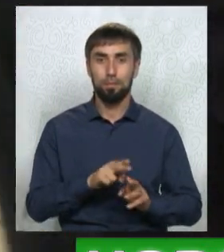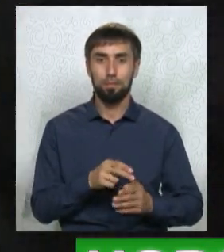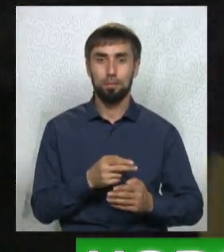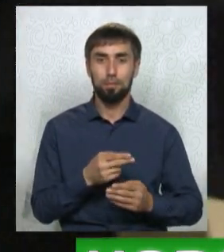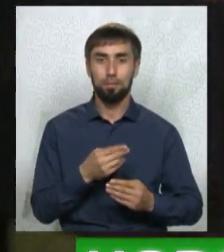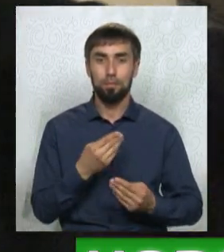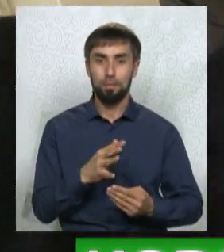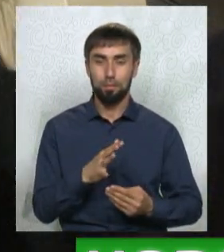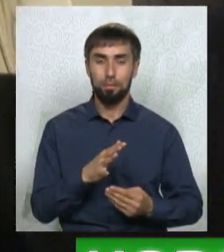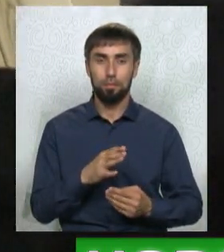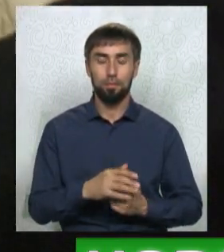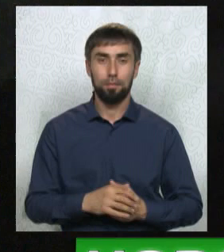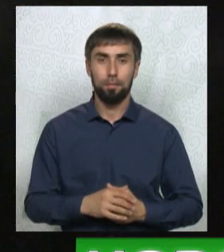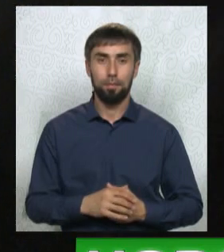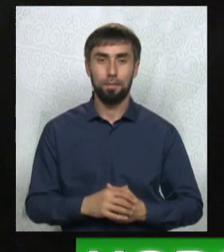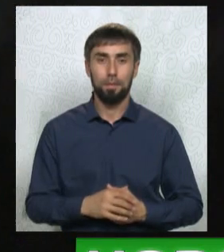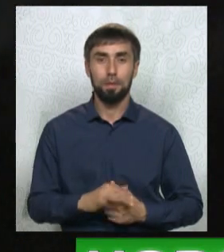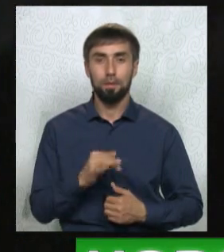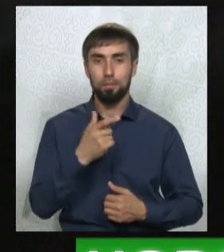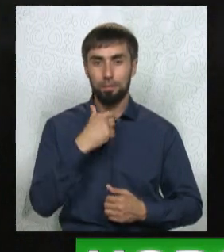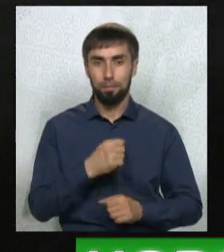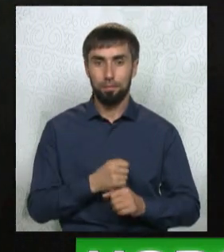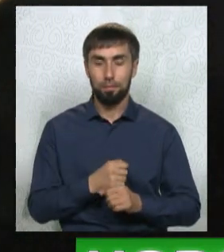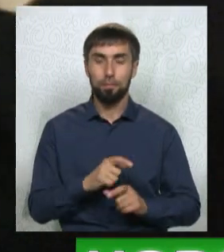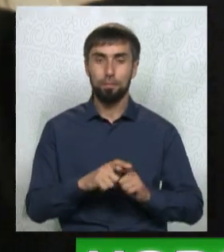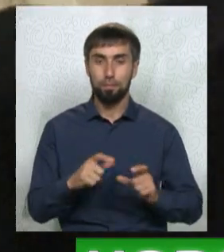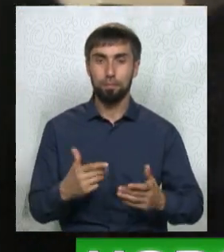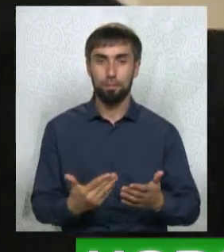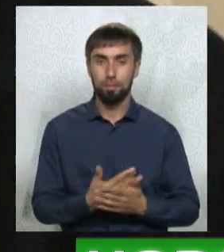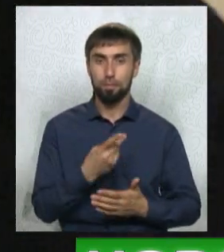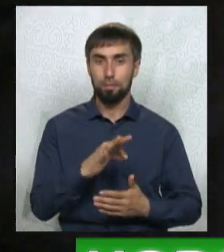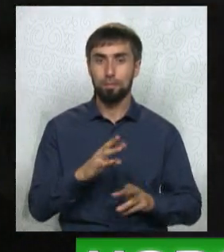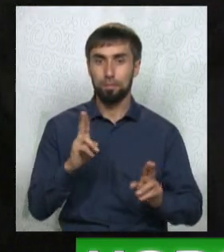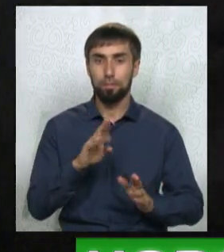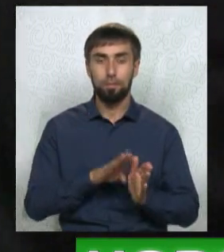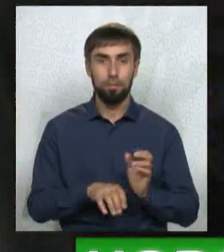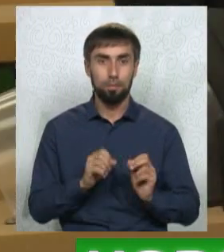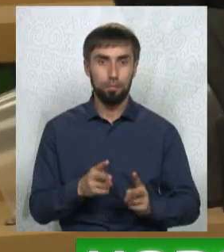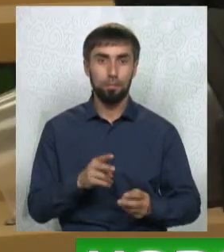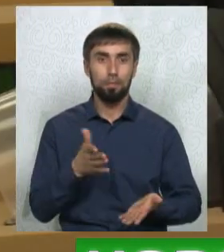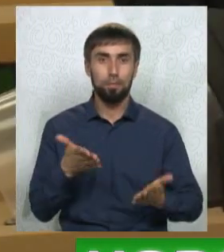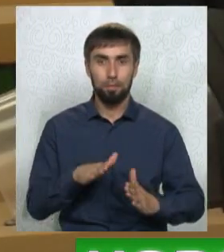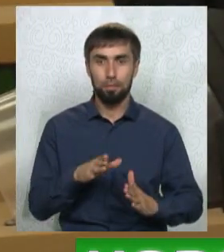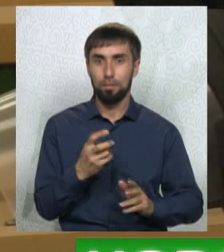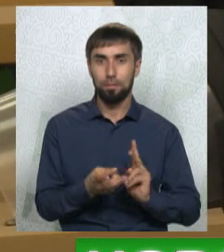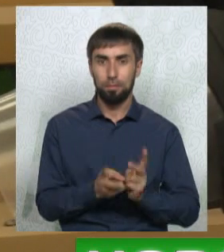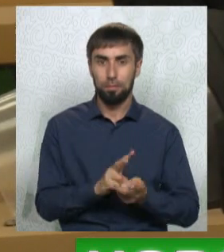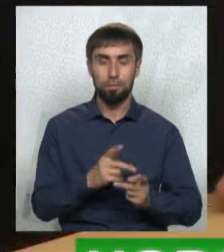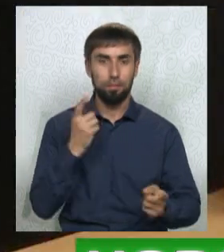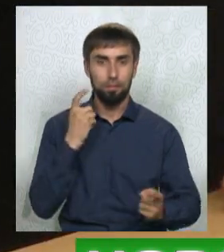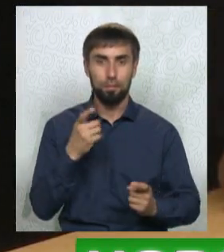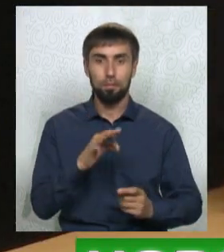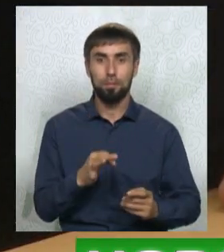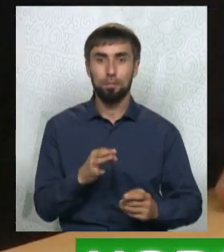его. Аккуратно, аккуратно. Школа новая, однако правила безопасности остаются неизменными.